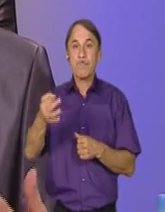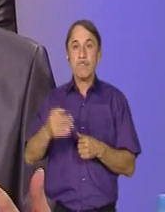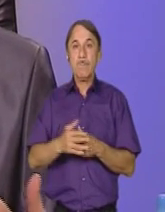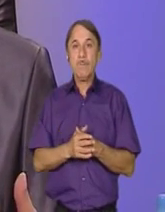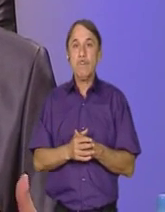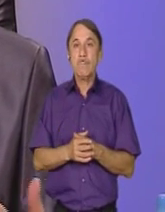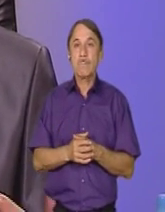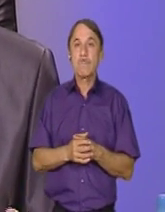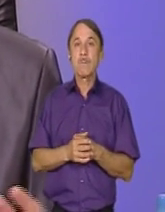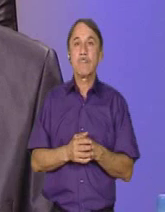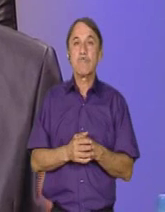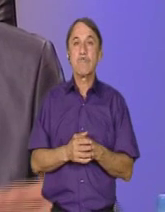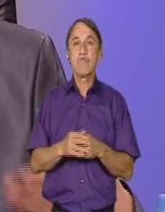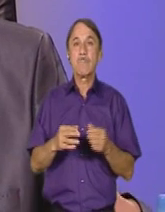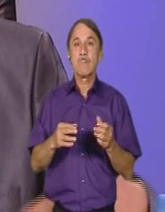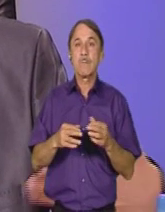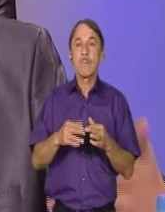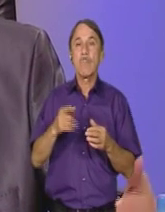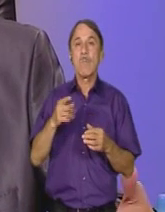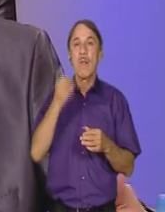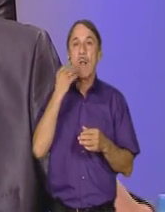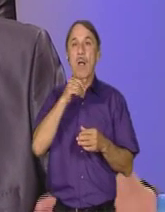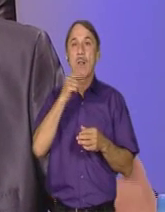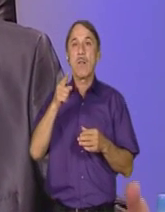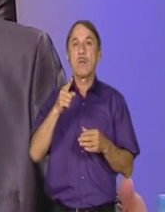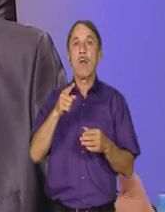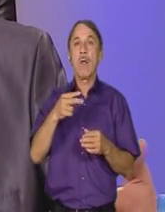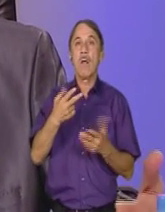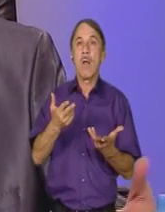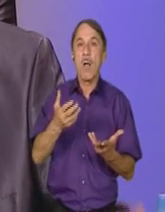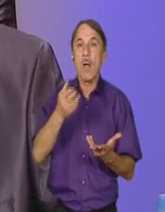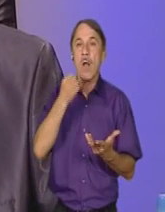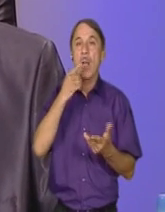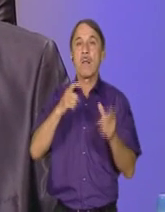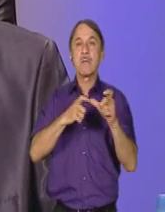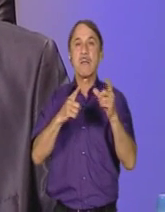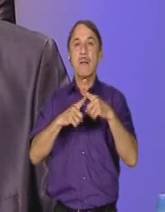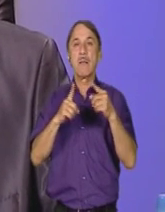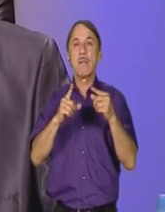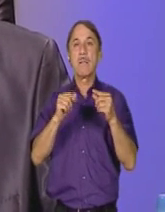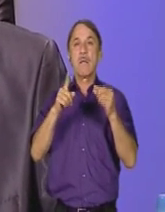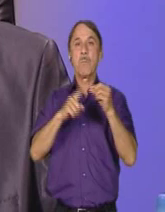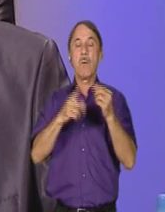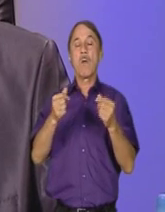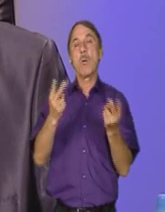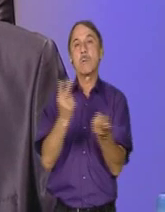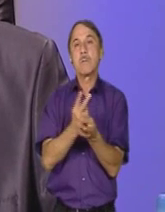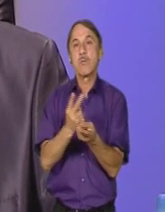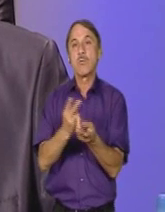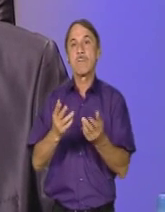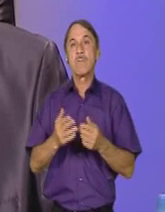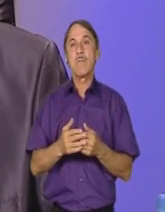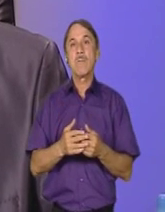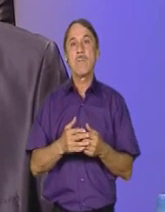Pitam vas to zato što je moja reakcija negde uvek kad pročitam aforizam, kad vidim karikaturu ili strip, tako